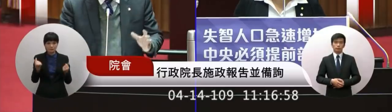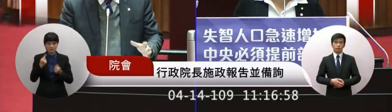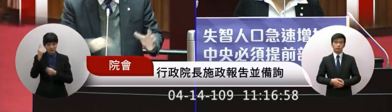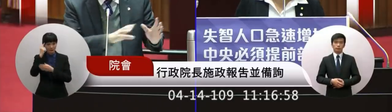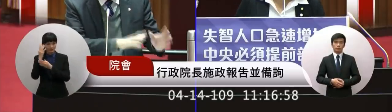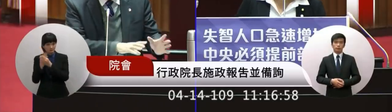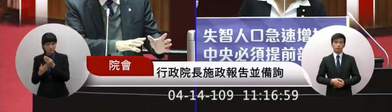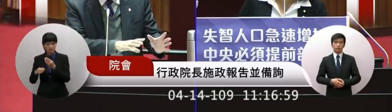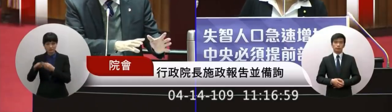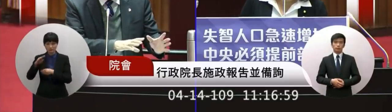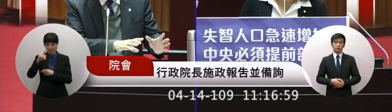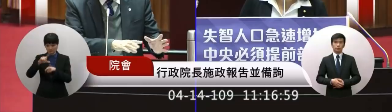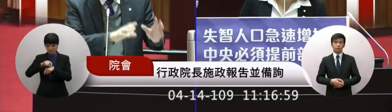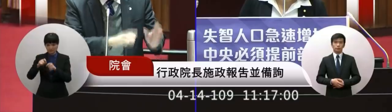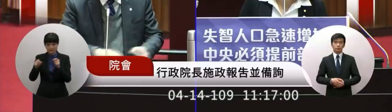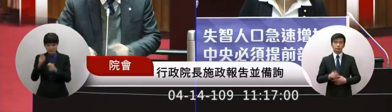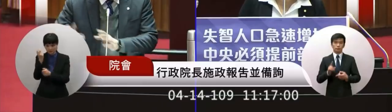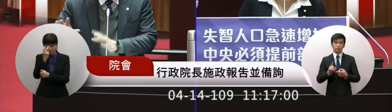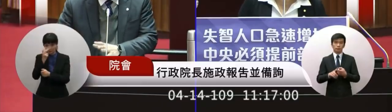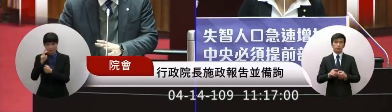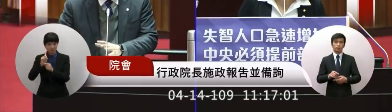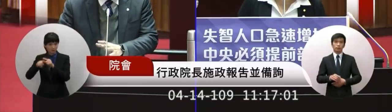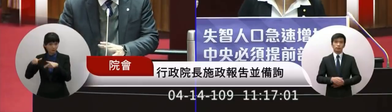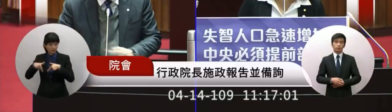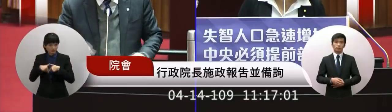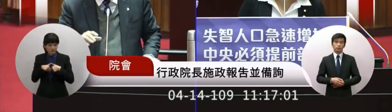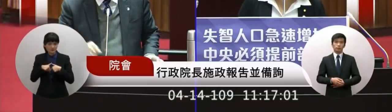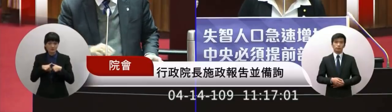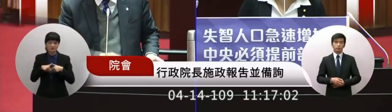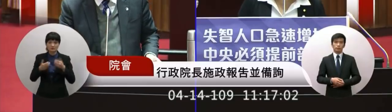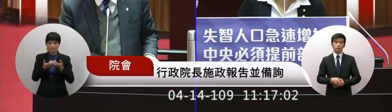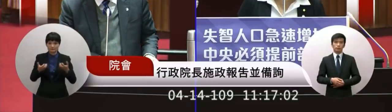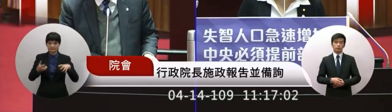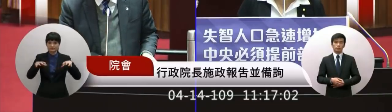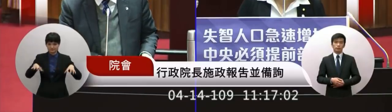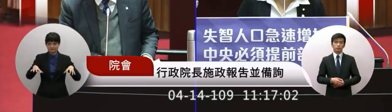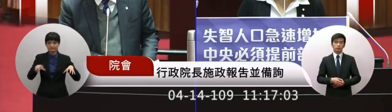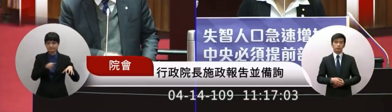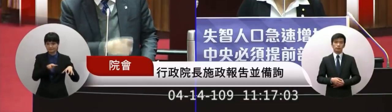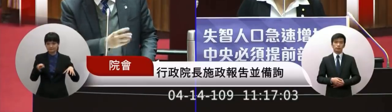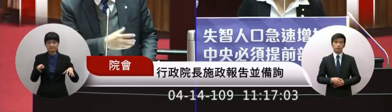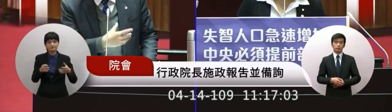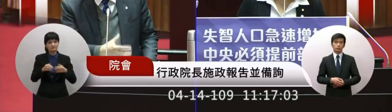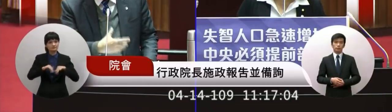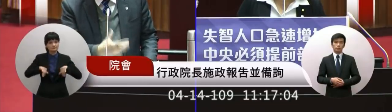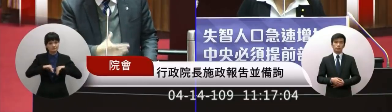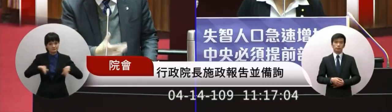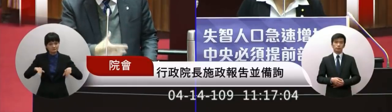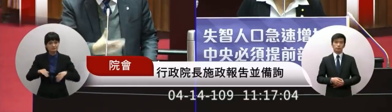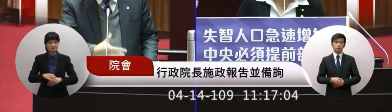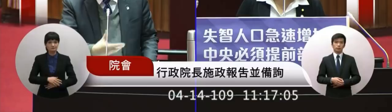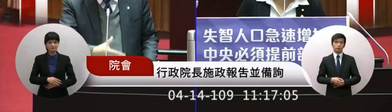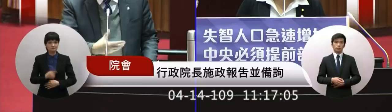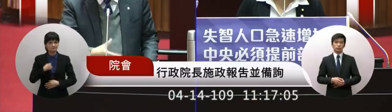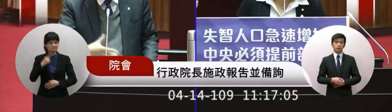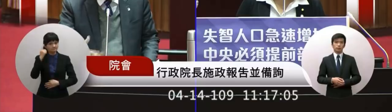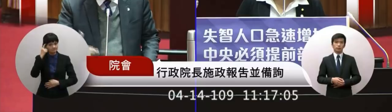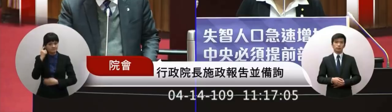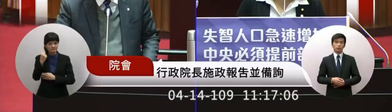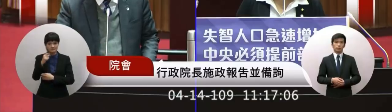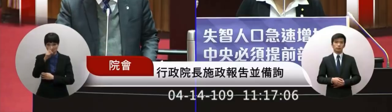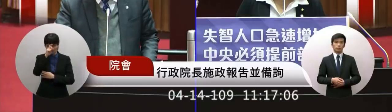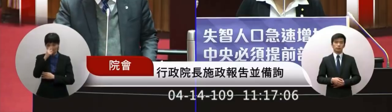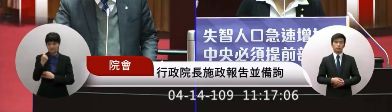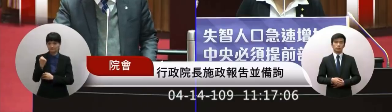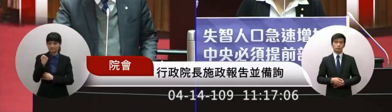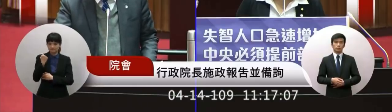心可以同時收私自的有的是純收私自的這部分我們有在的了解就盡量來麻糟所有